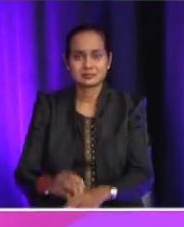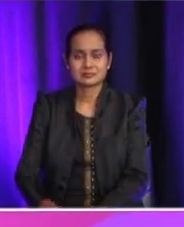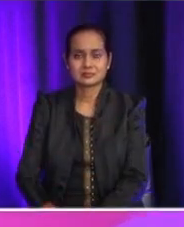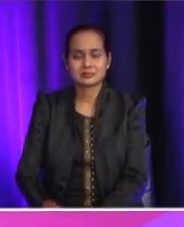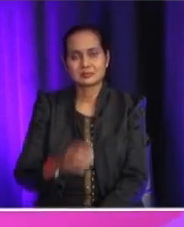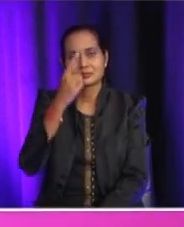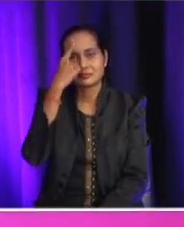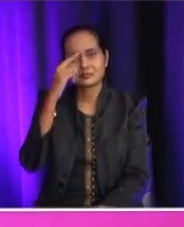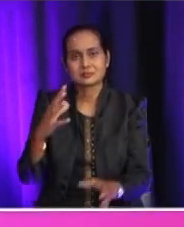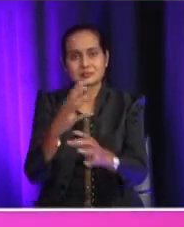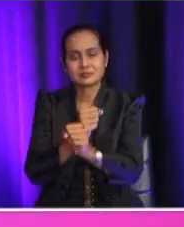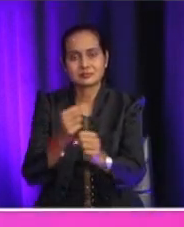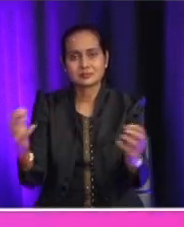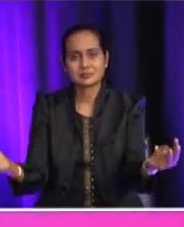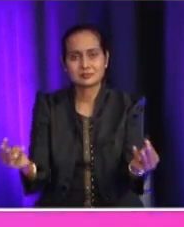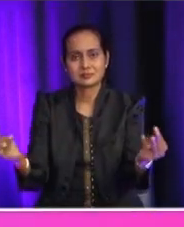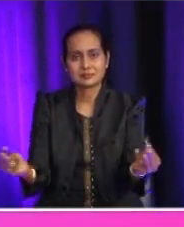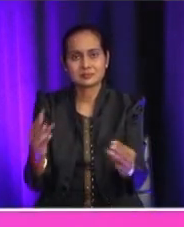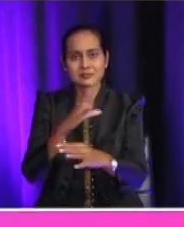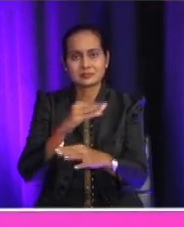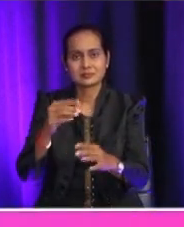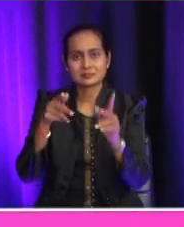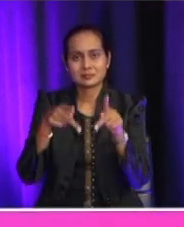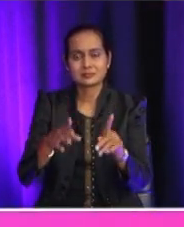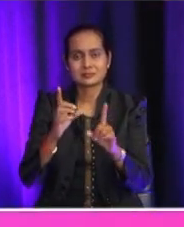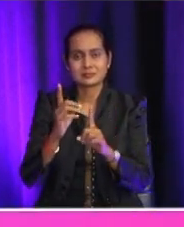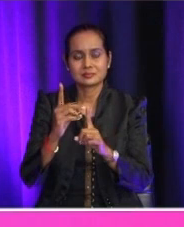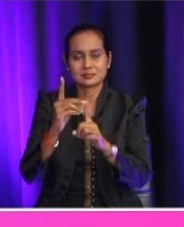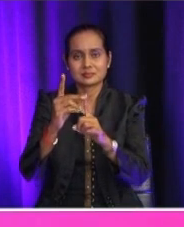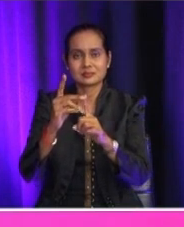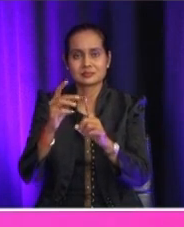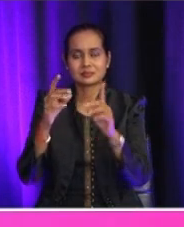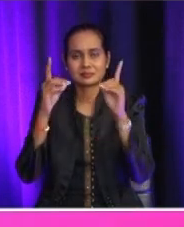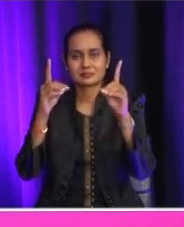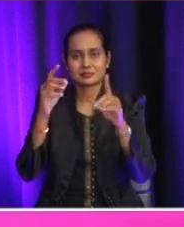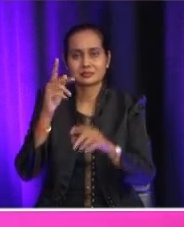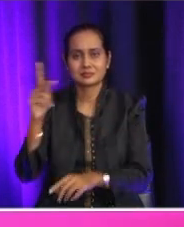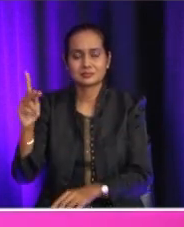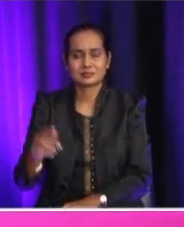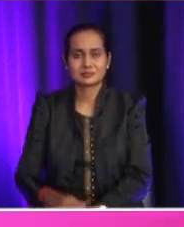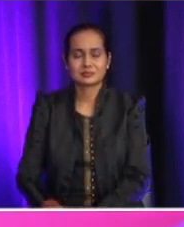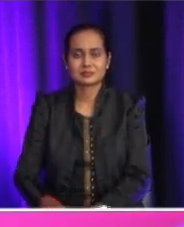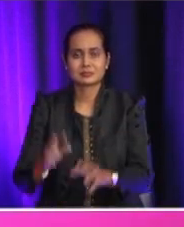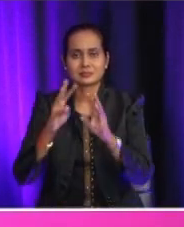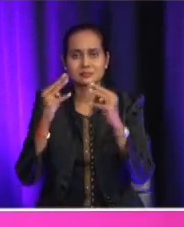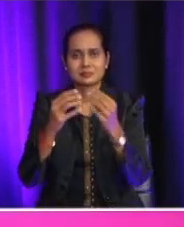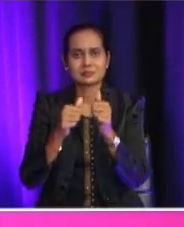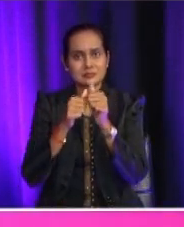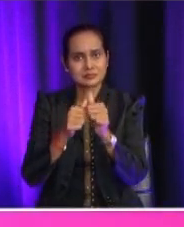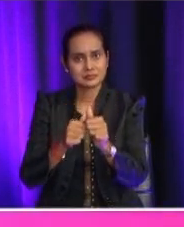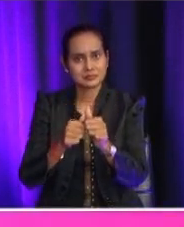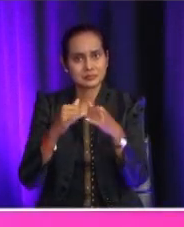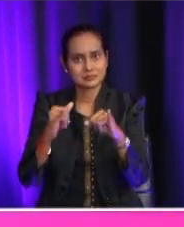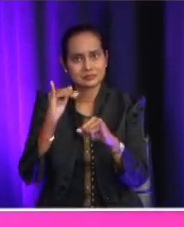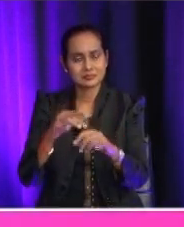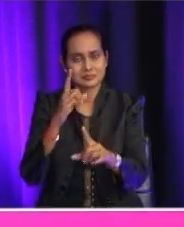motivasi serta untuk tujuan pendidikan. Oleh itu, bolehlah dikatakan bahawa masyarakat kita berada di landasan yang betul jika diukur daripada